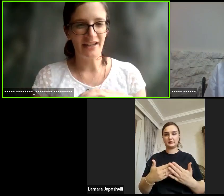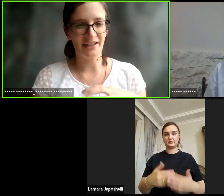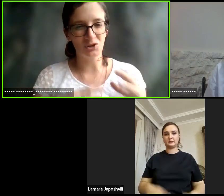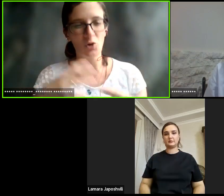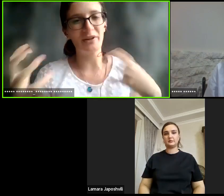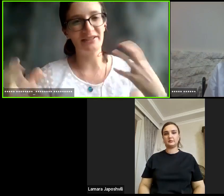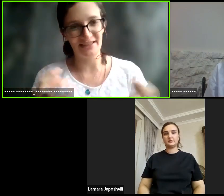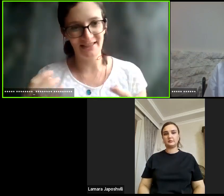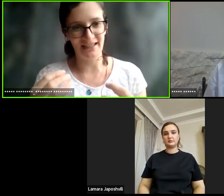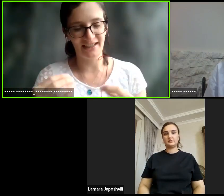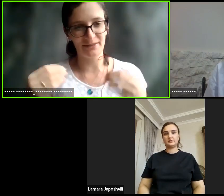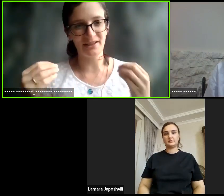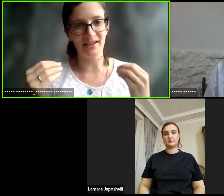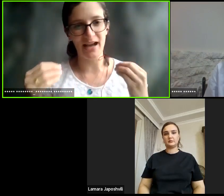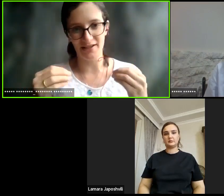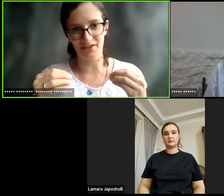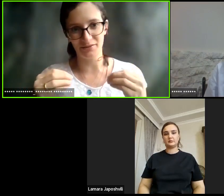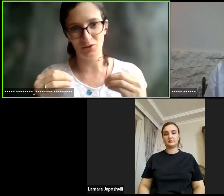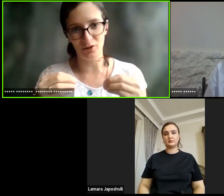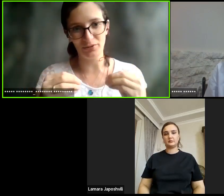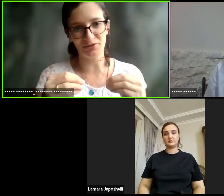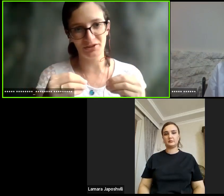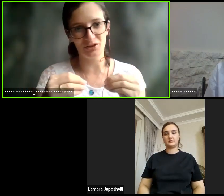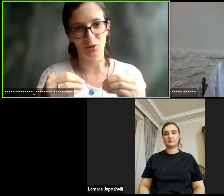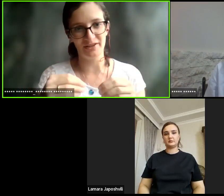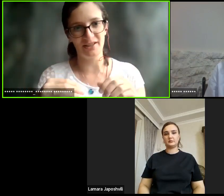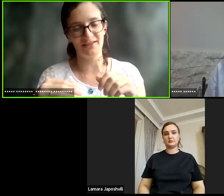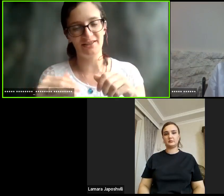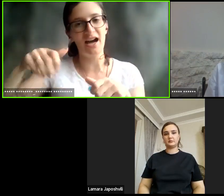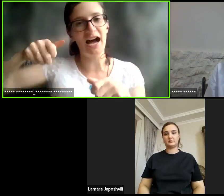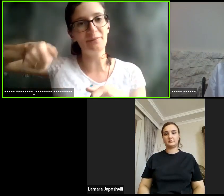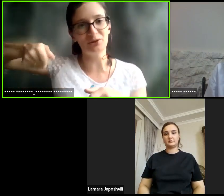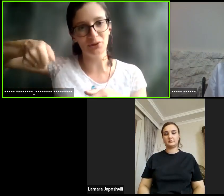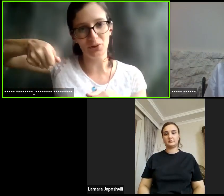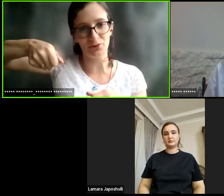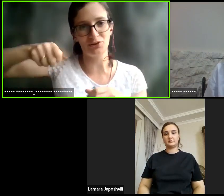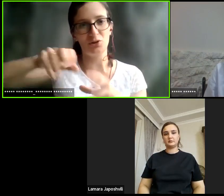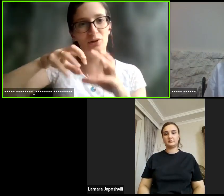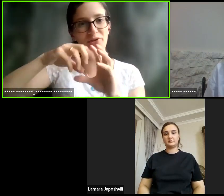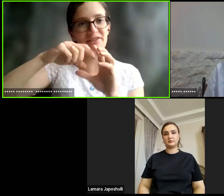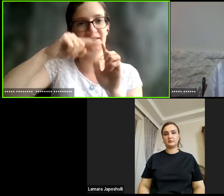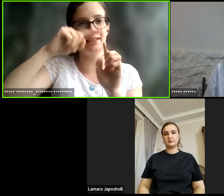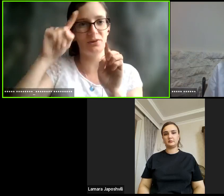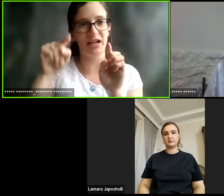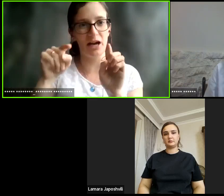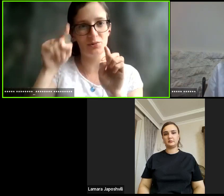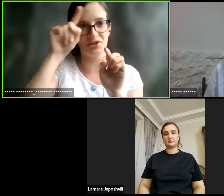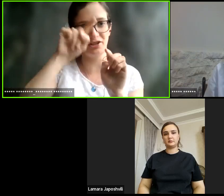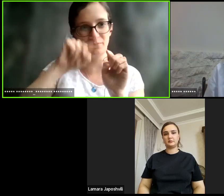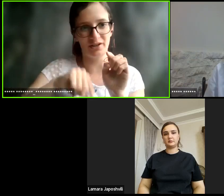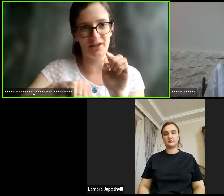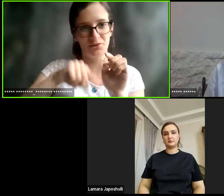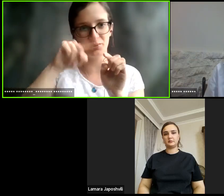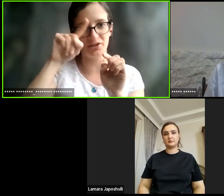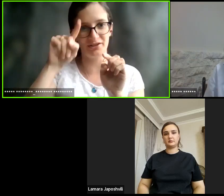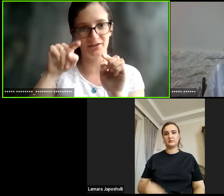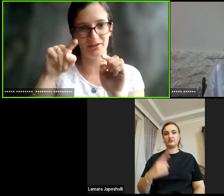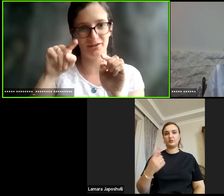რადგან კომპენსაციას აკეთებს და რაში მდგომარეობს მისი კომპენსაცია. ამ დროს ჩვეულებრივი სტანდარტული